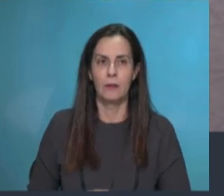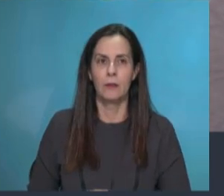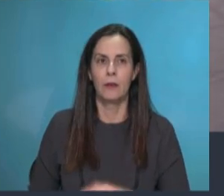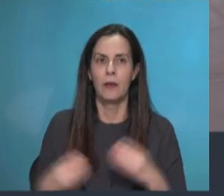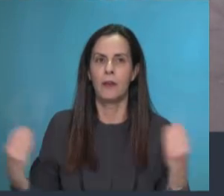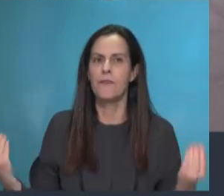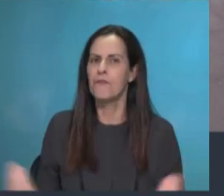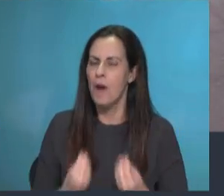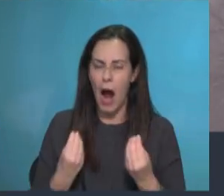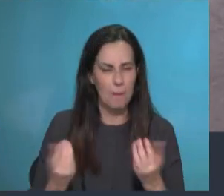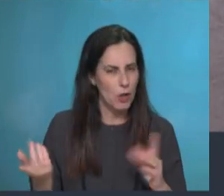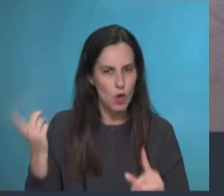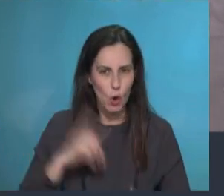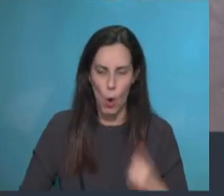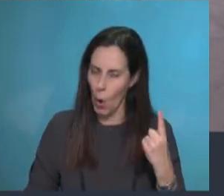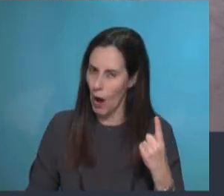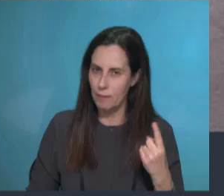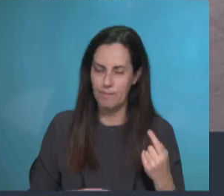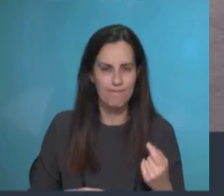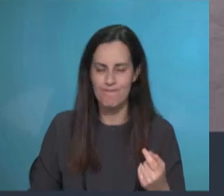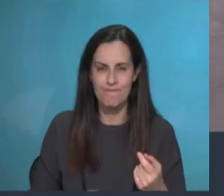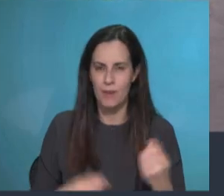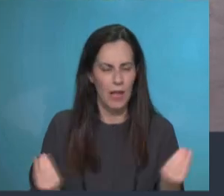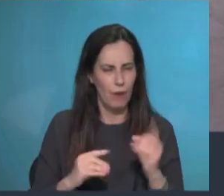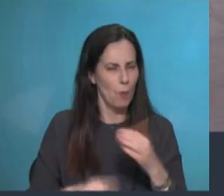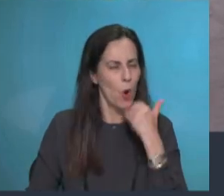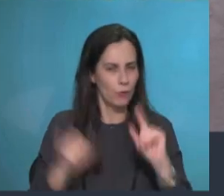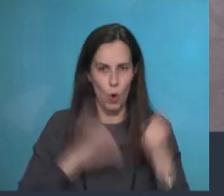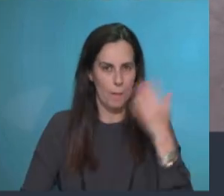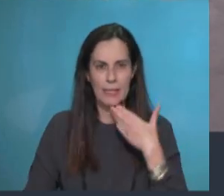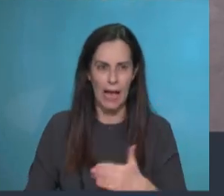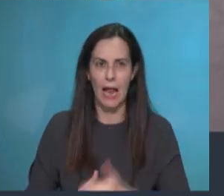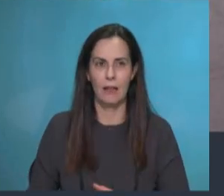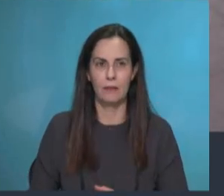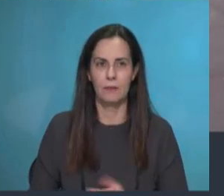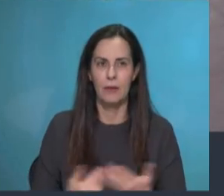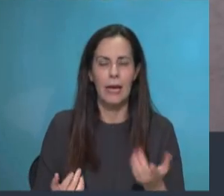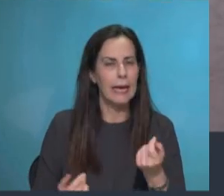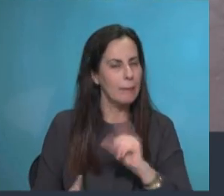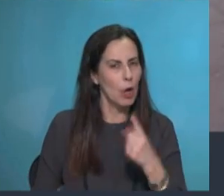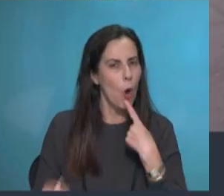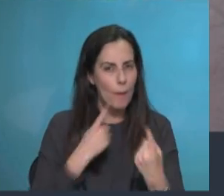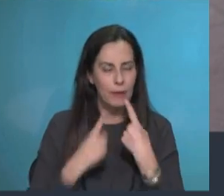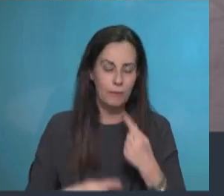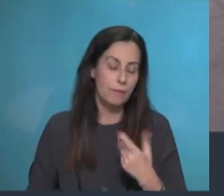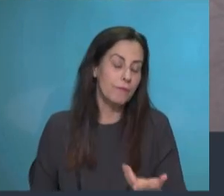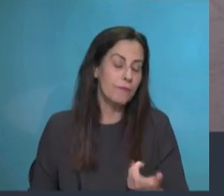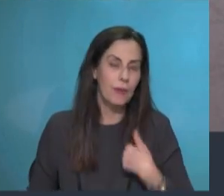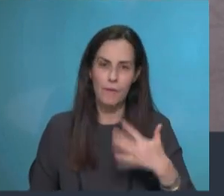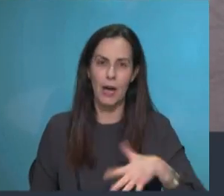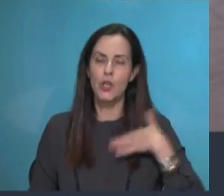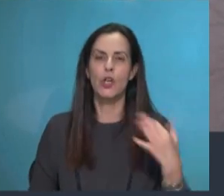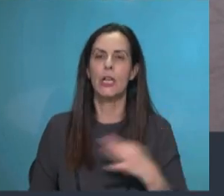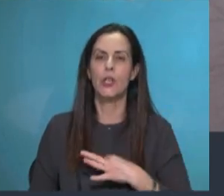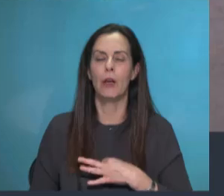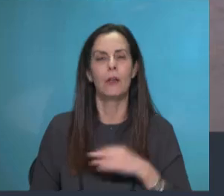על מה שהולך, על עלייה של רוחות מאוד לא טובות, ואין כמעט דו-שיח, וההרגשה